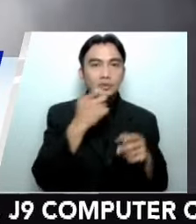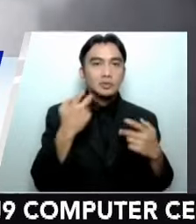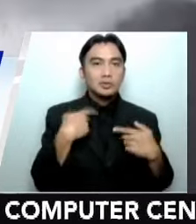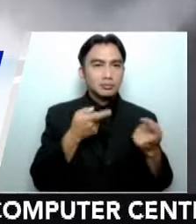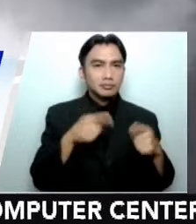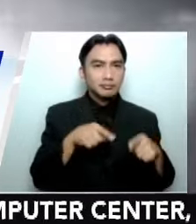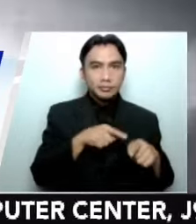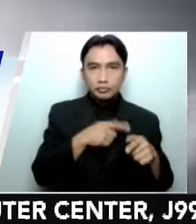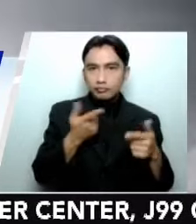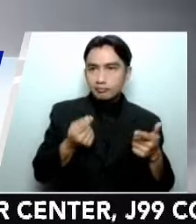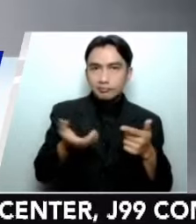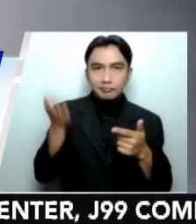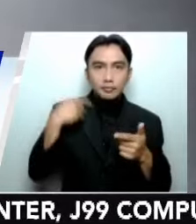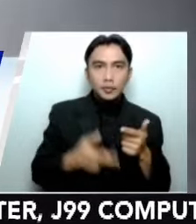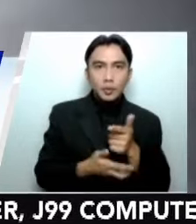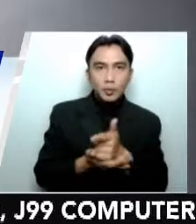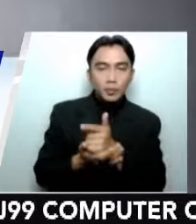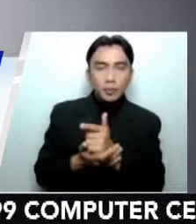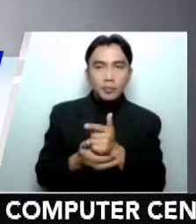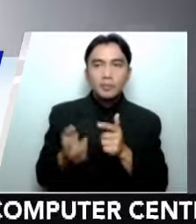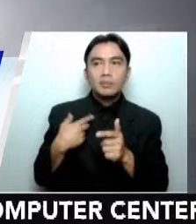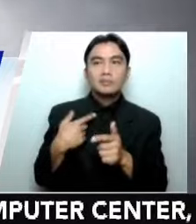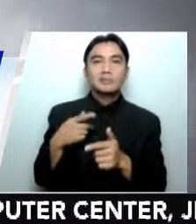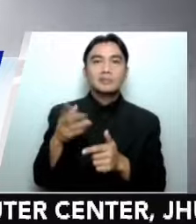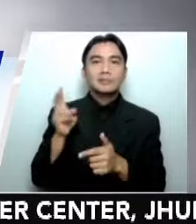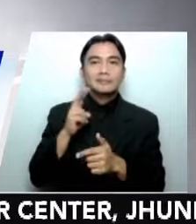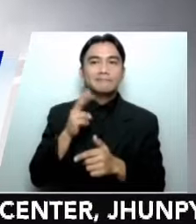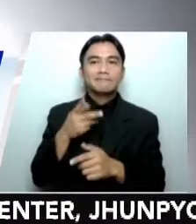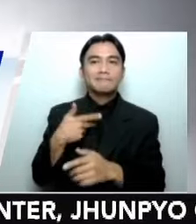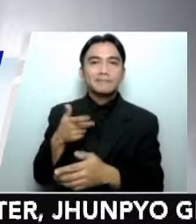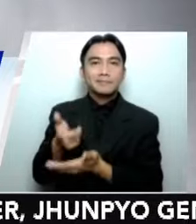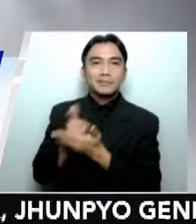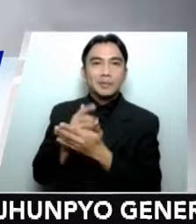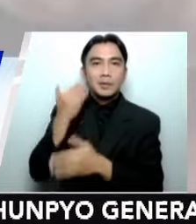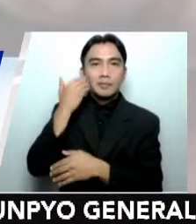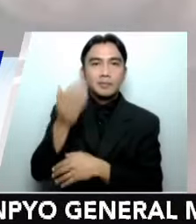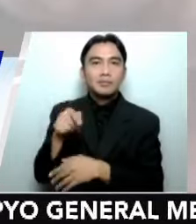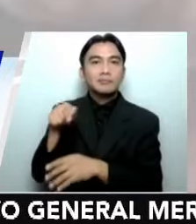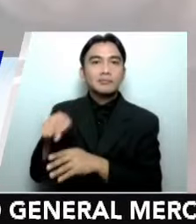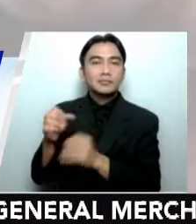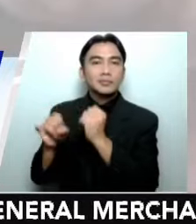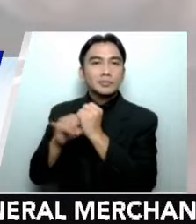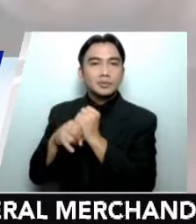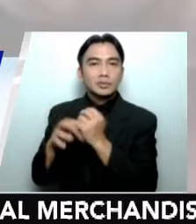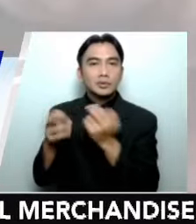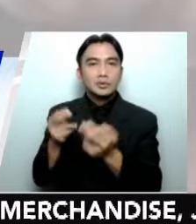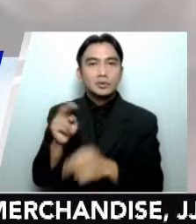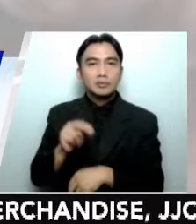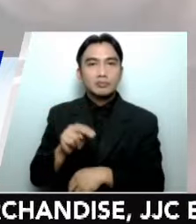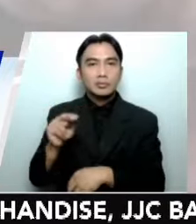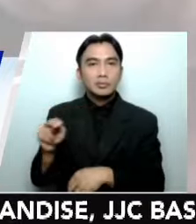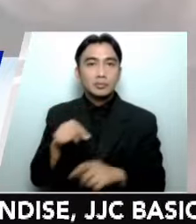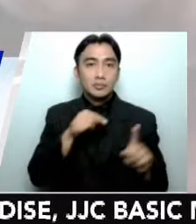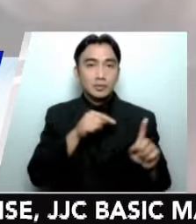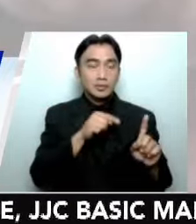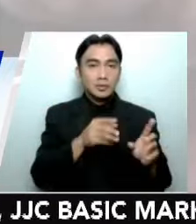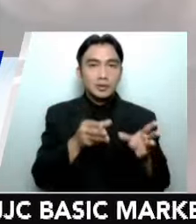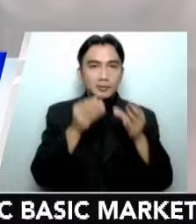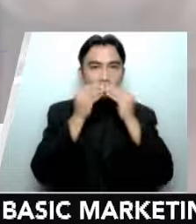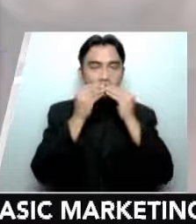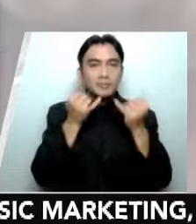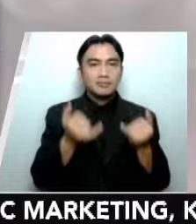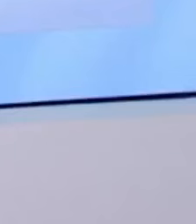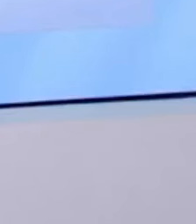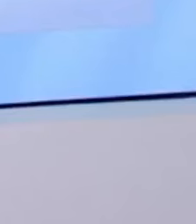din ang suspect sa pagpatay sa isang jeepney driver sa Novaliches. Di pa nakukunan ng pahayag ang suspect na nasa critical ngayon na